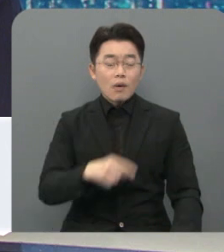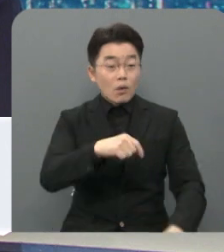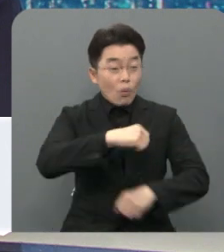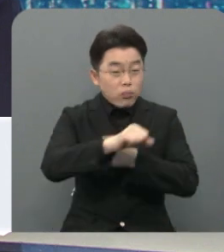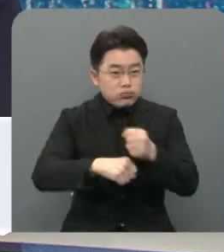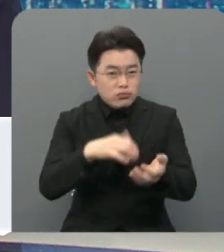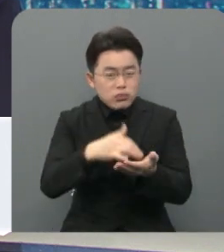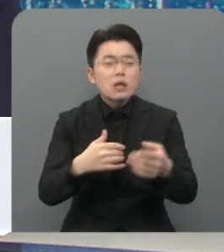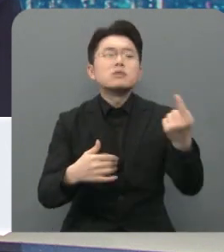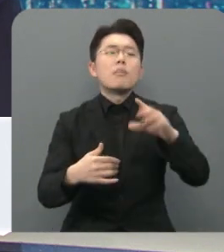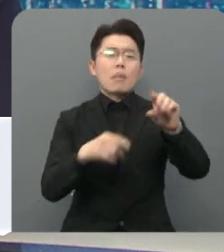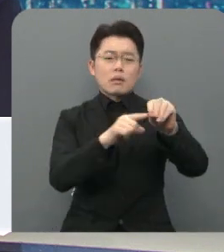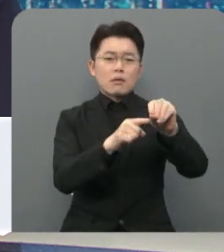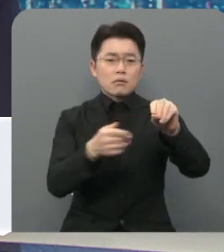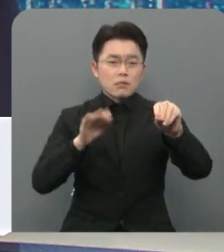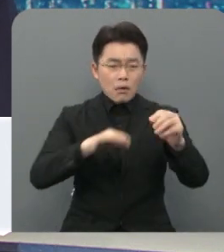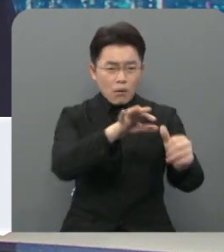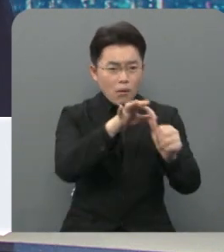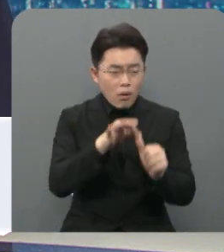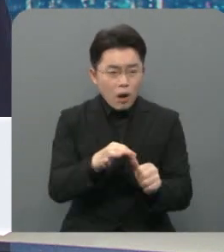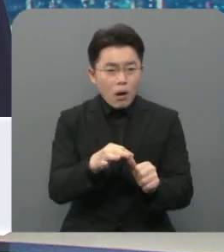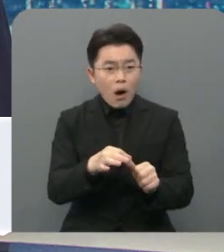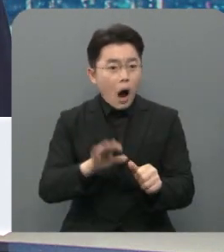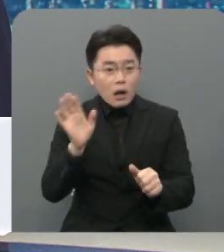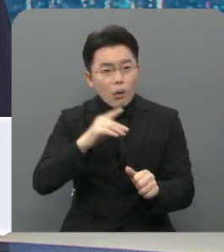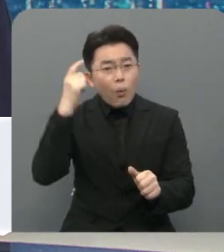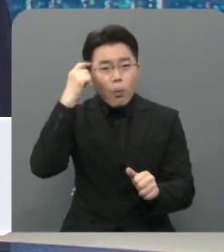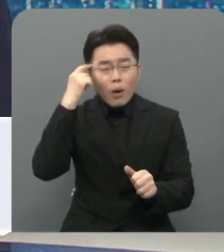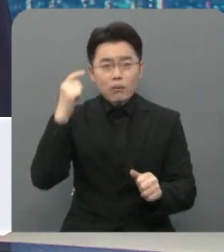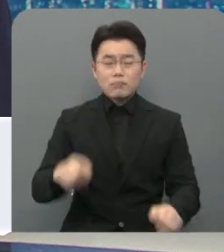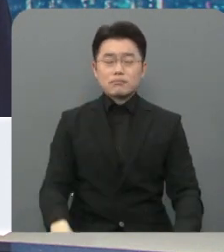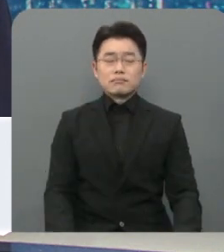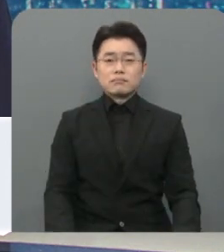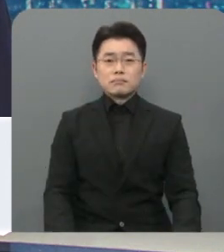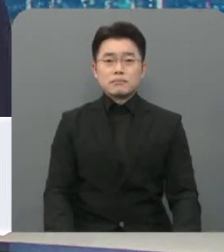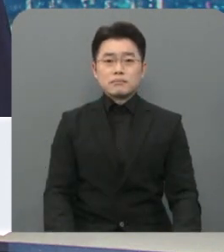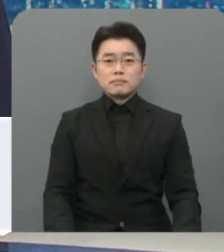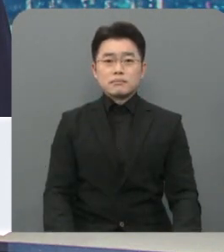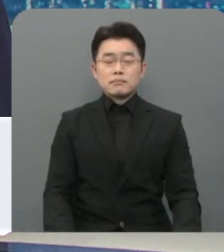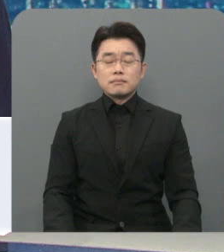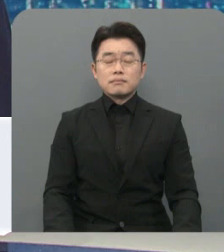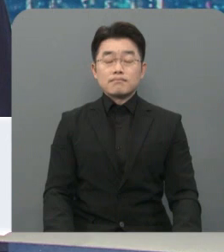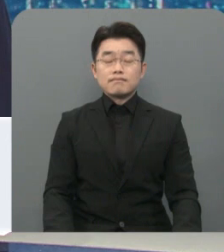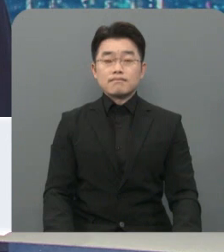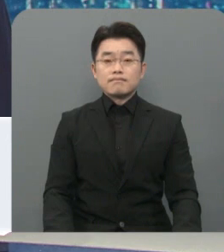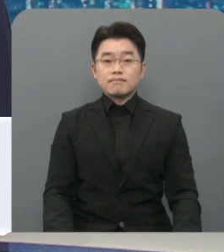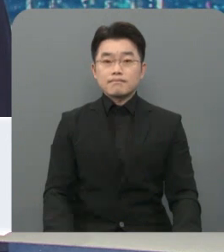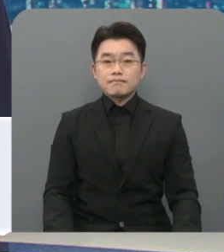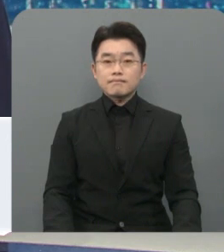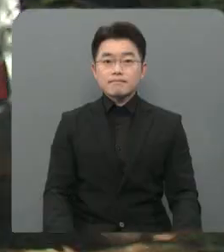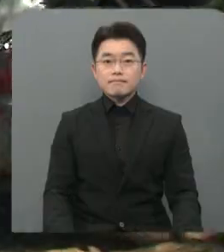시대라는데 낮은 입양률은 왜 반복되고 있을까요? 김서영 기자가 취재했습니다.